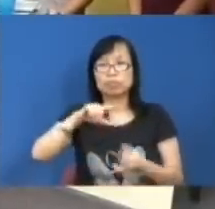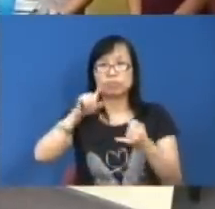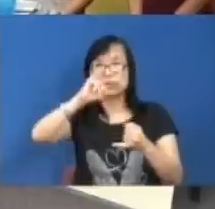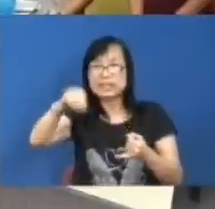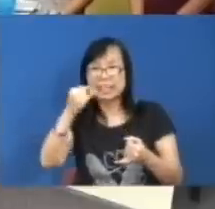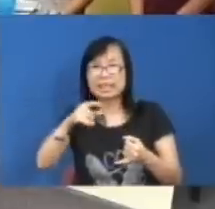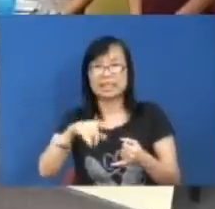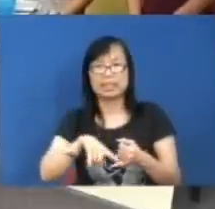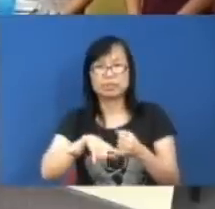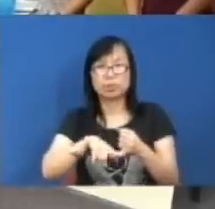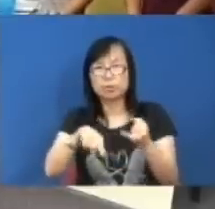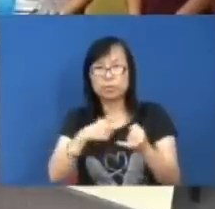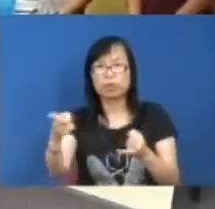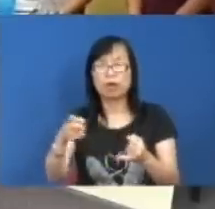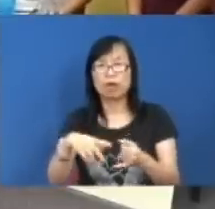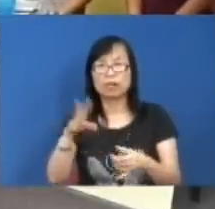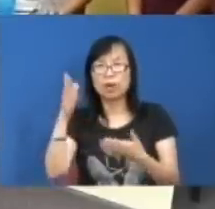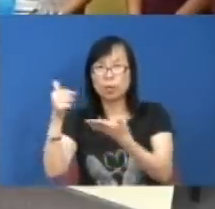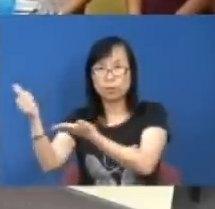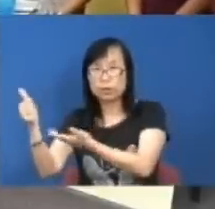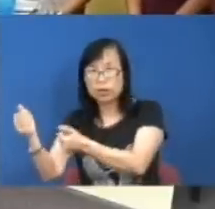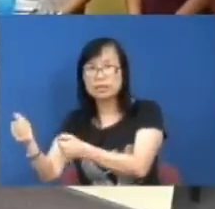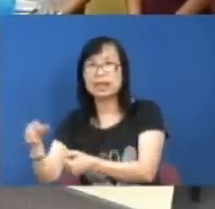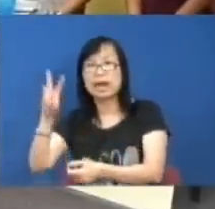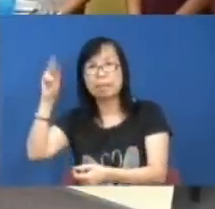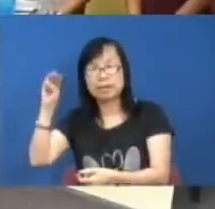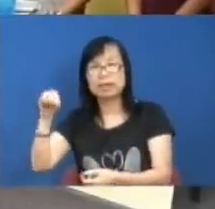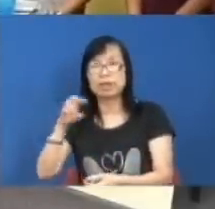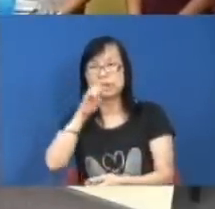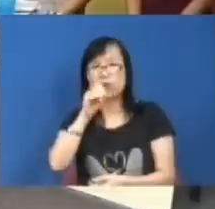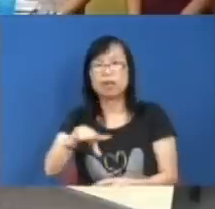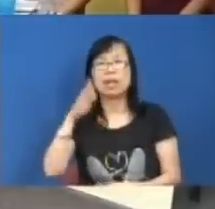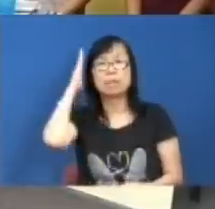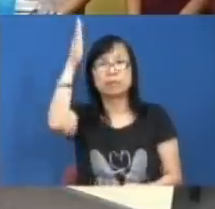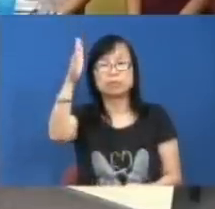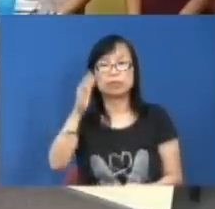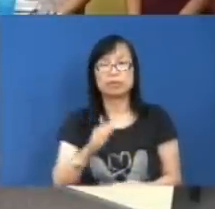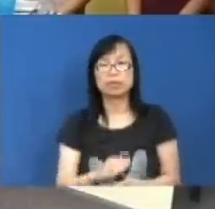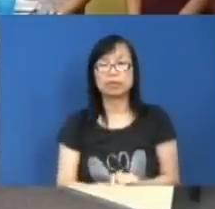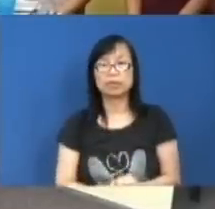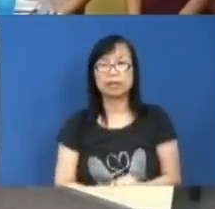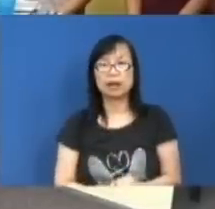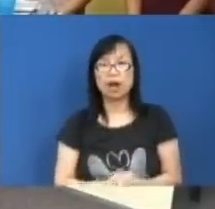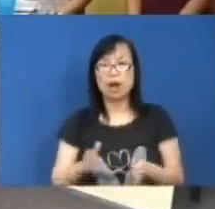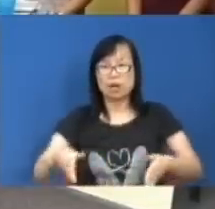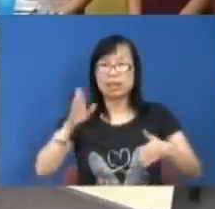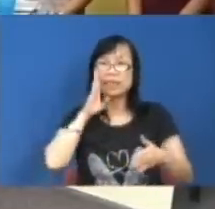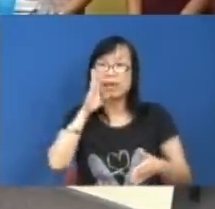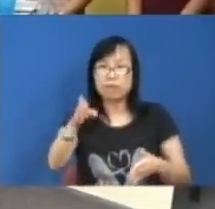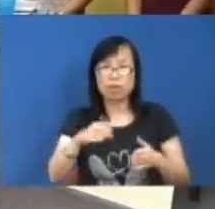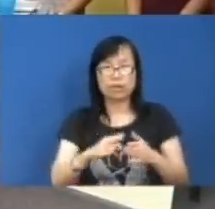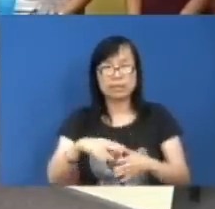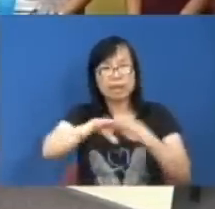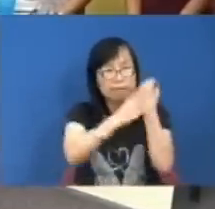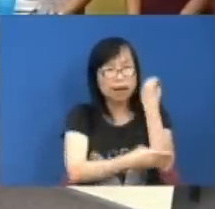咯， 係咯，咁就好多謝阿 Michelle 啦，俾啲意見我哋咯。咁希望將來咧，無論街坊又好，或者法團主席